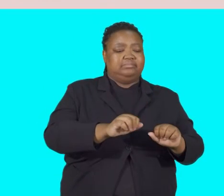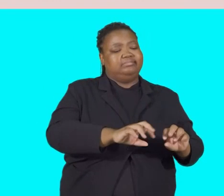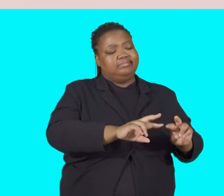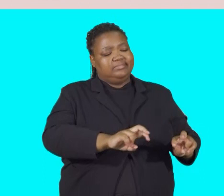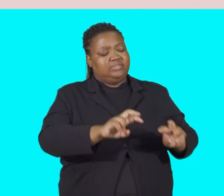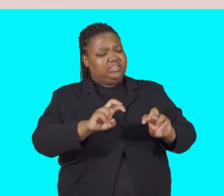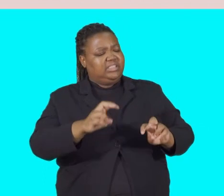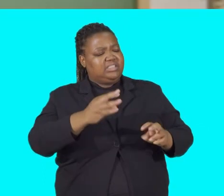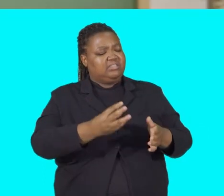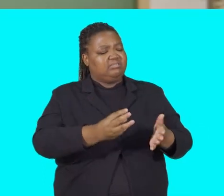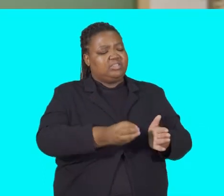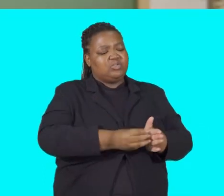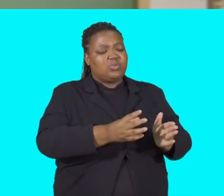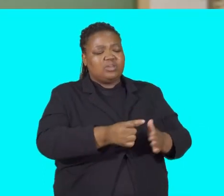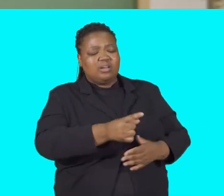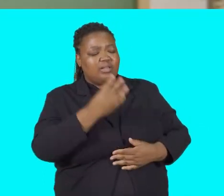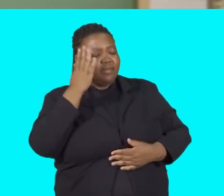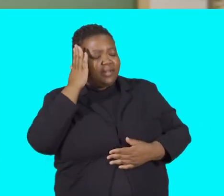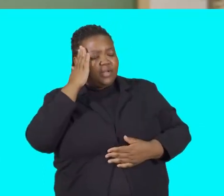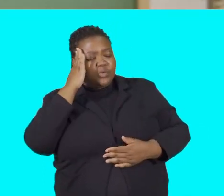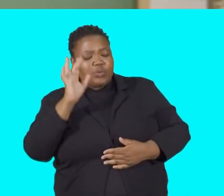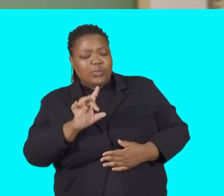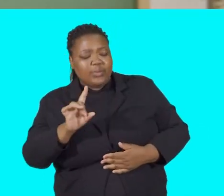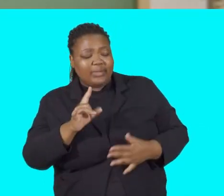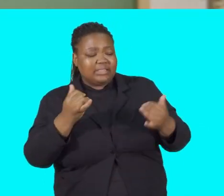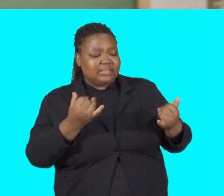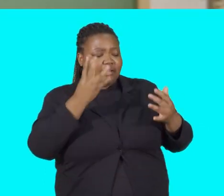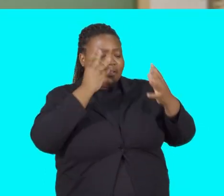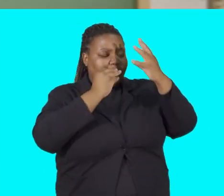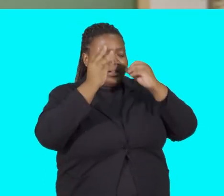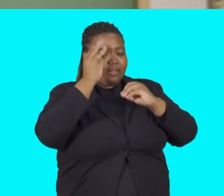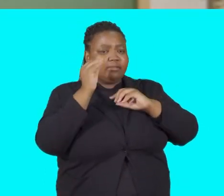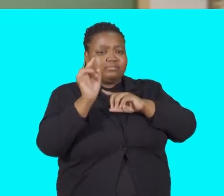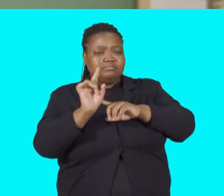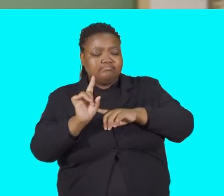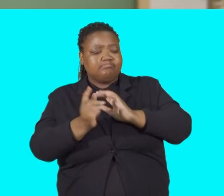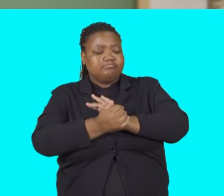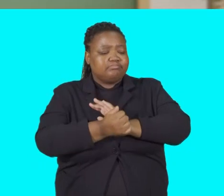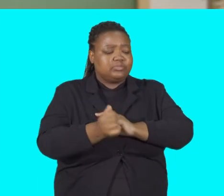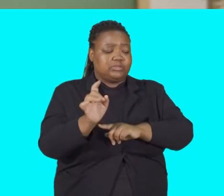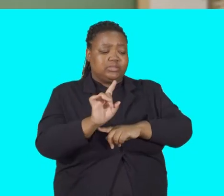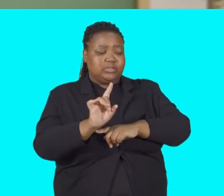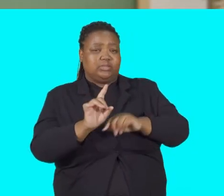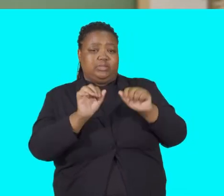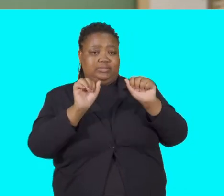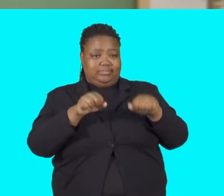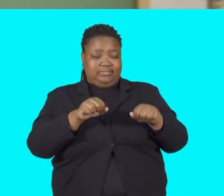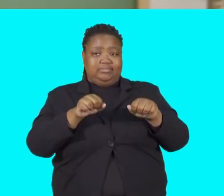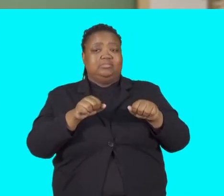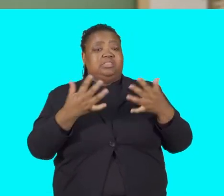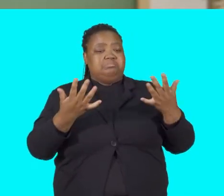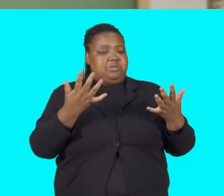abanolwazi layo sesiphi isakhono abathe basifumana ukwenzela into yoba ukuba kukhona izinto